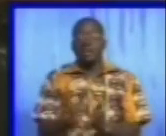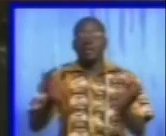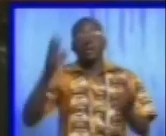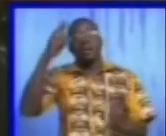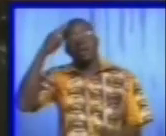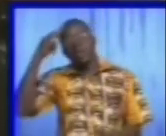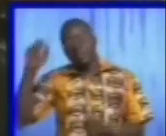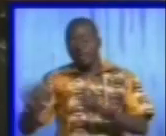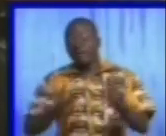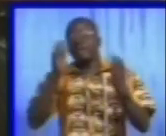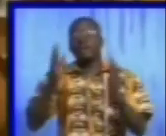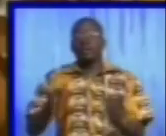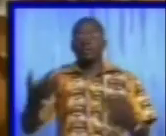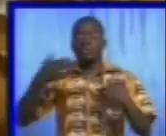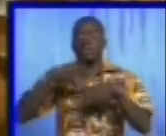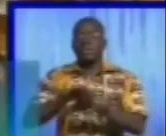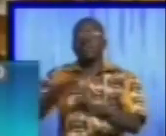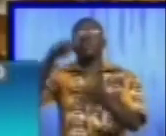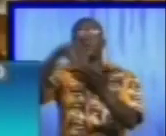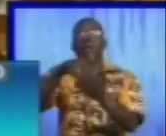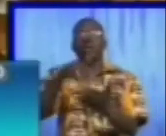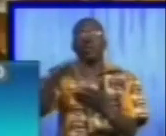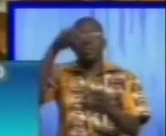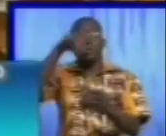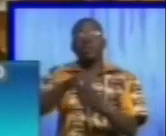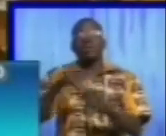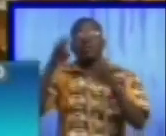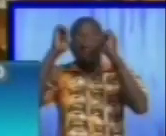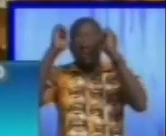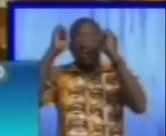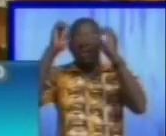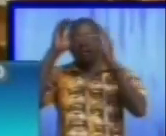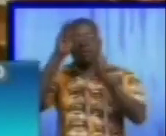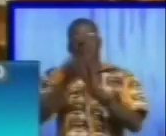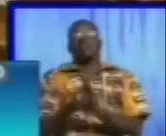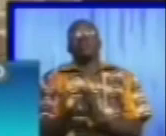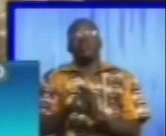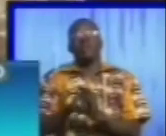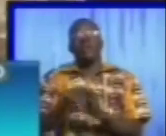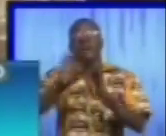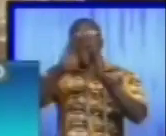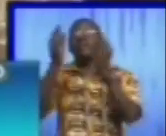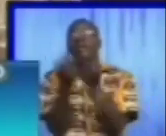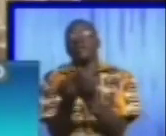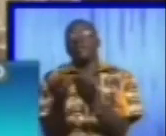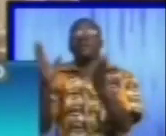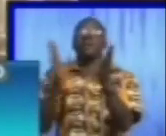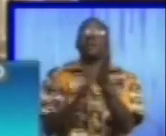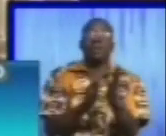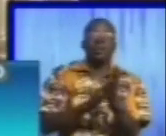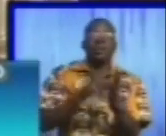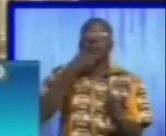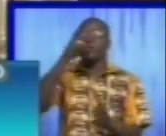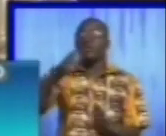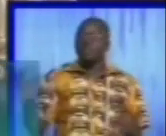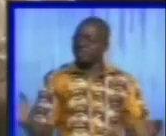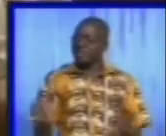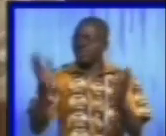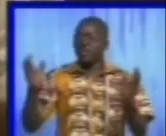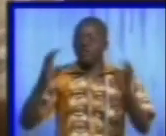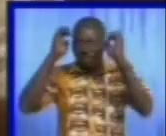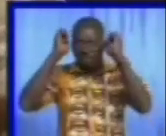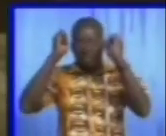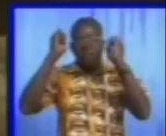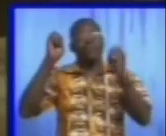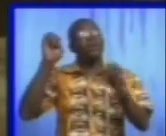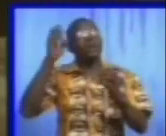que tous les acteurs doivent s'impliquer davantage dans ce processus d'éducation. Ainsi, dans les familles comme dans les établissements, il faut encourager l'enseignement des